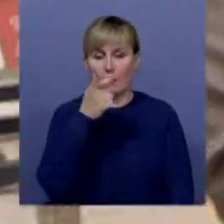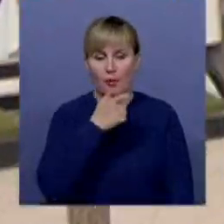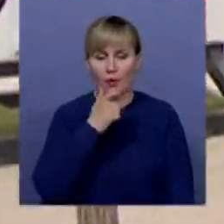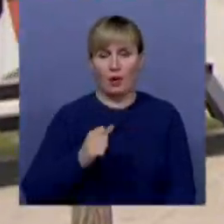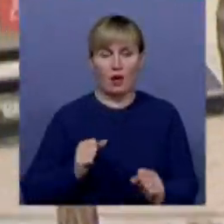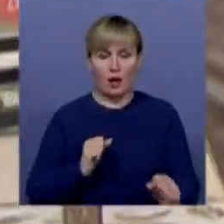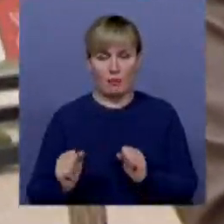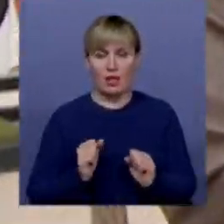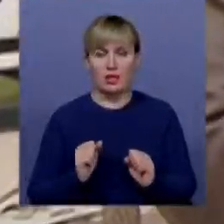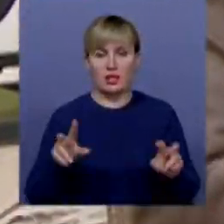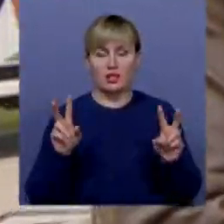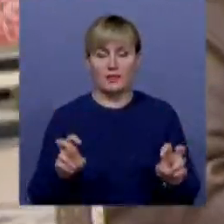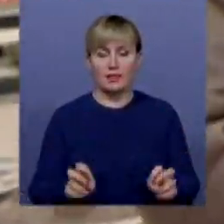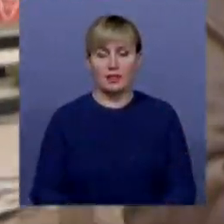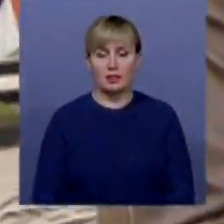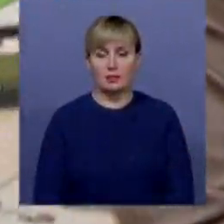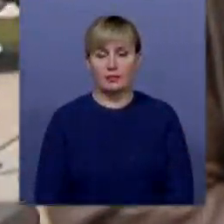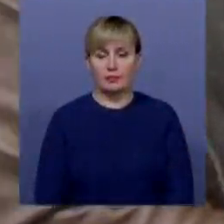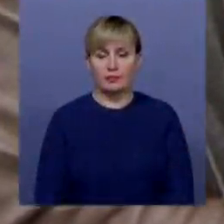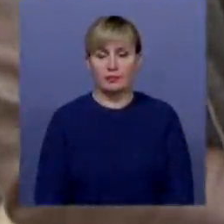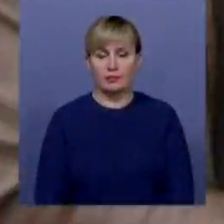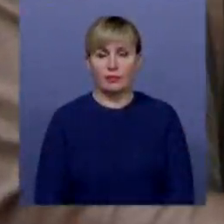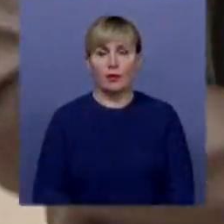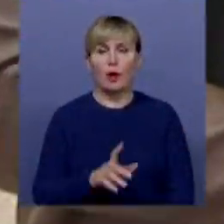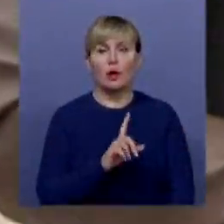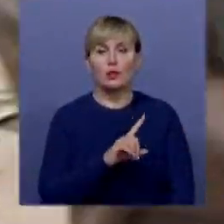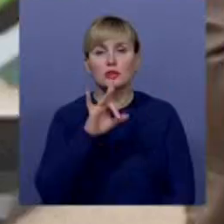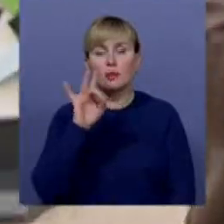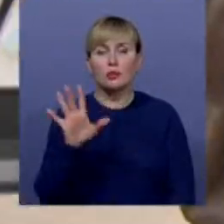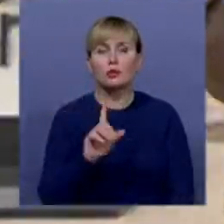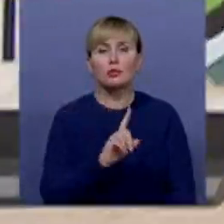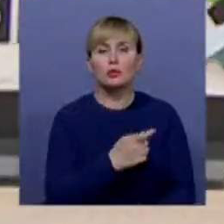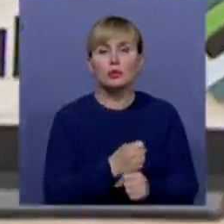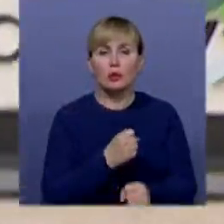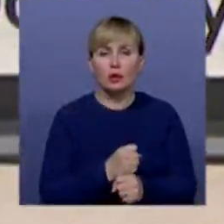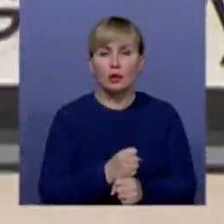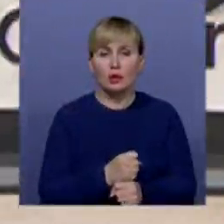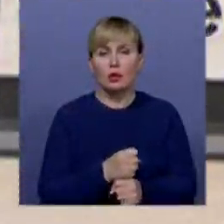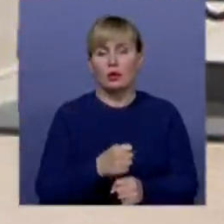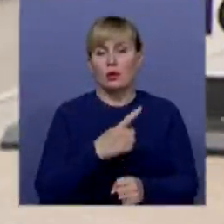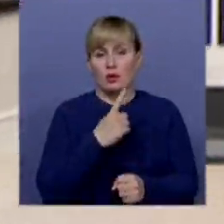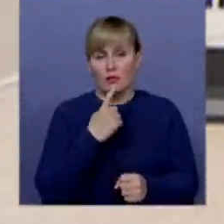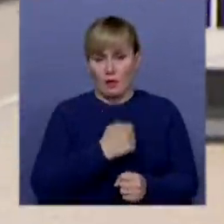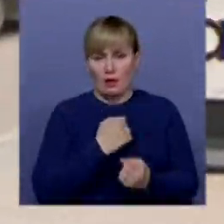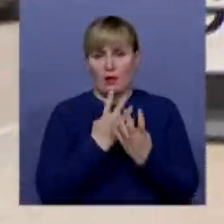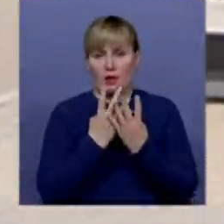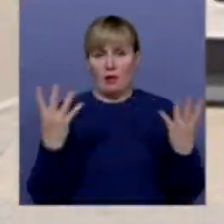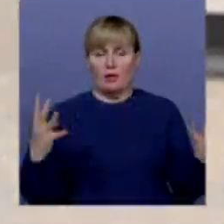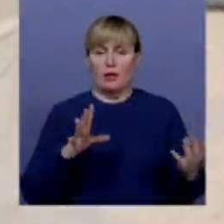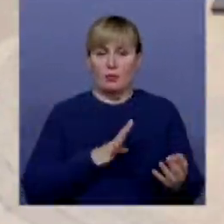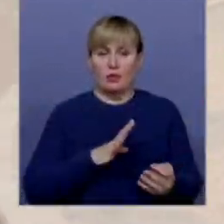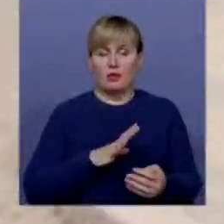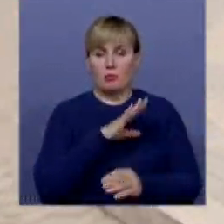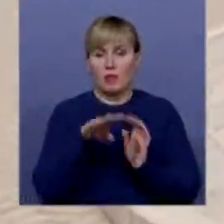командира дивизии. А что, чем он знаменит, к чем он? Стояли при боях в Великую Отечественную войну